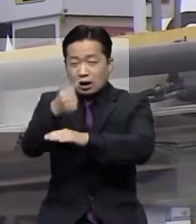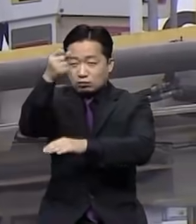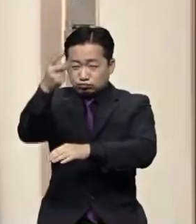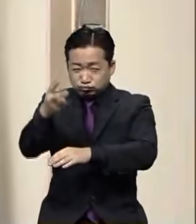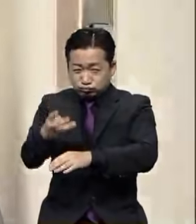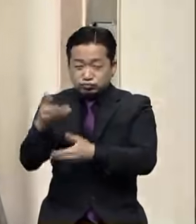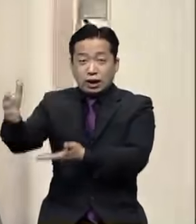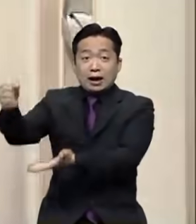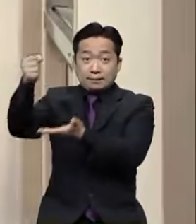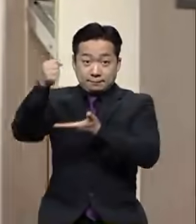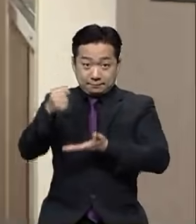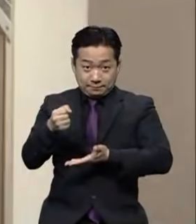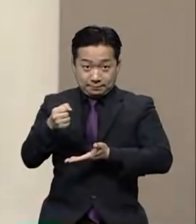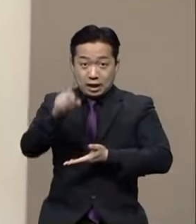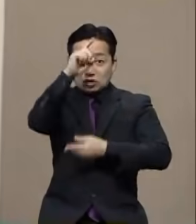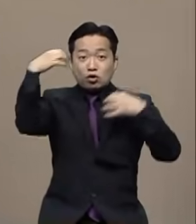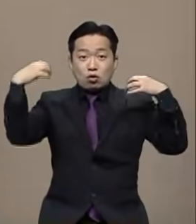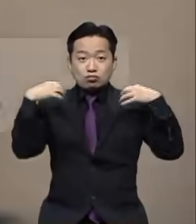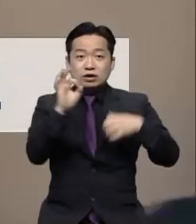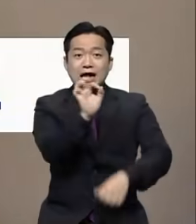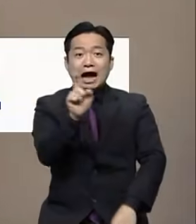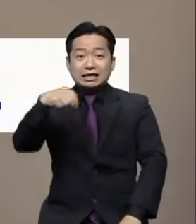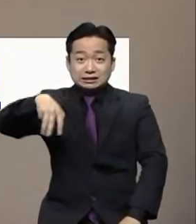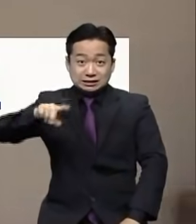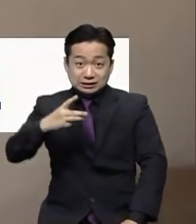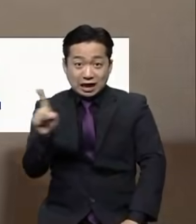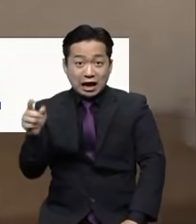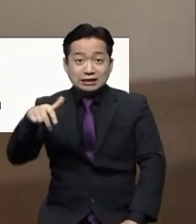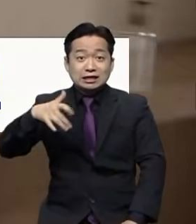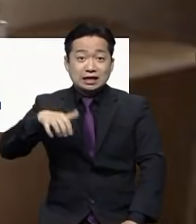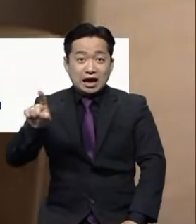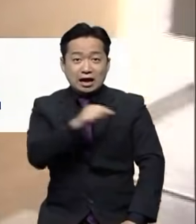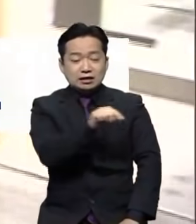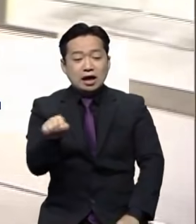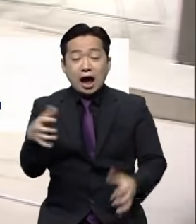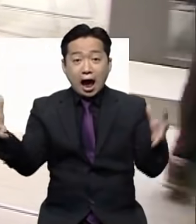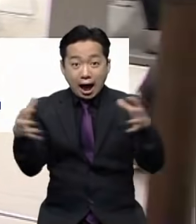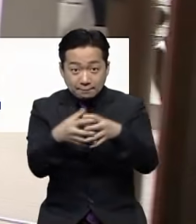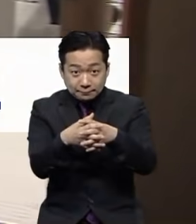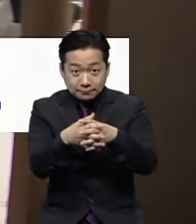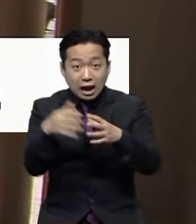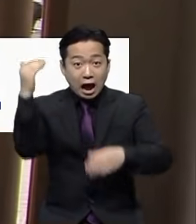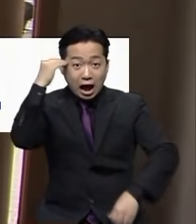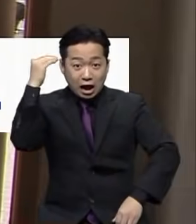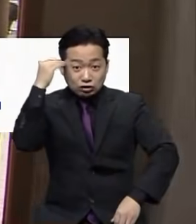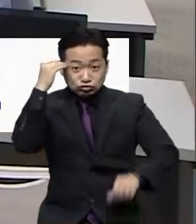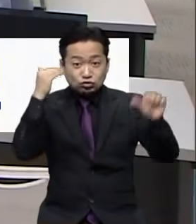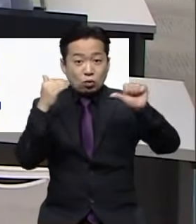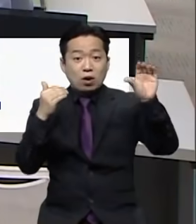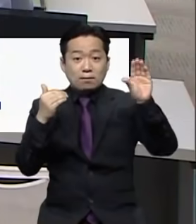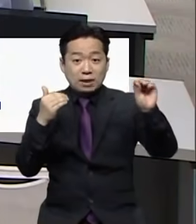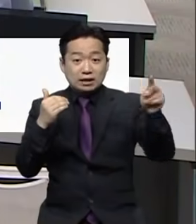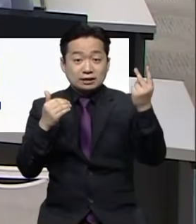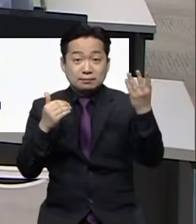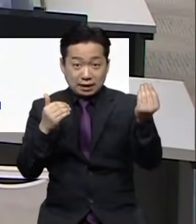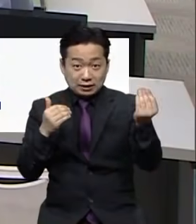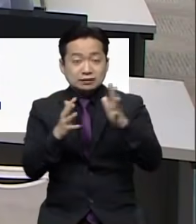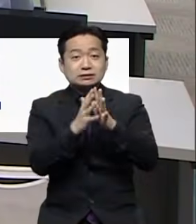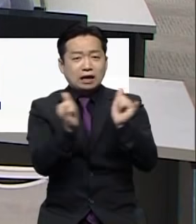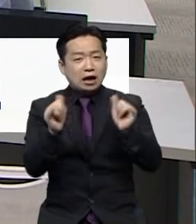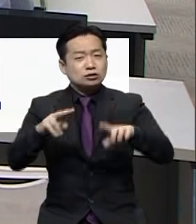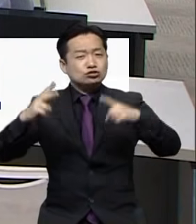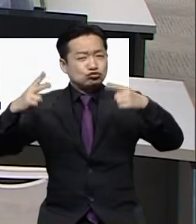들어옵니다. 정부는 이로써 아스트라제네카 등 다른 백신을 합쳐 우리나라 전체 인구 5,200만 명의 두